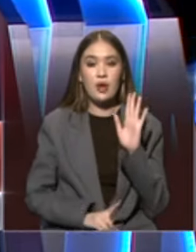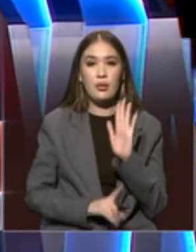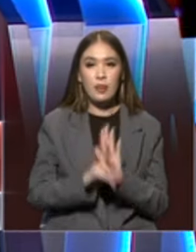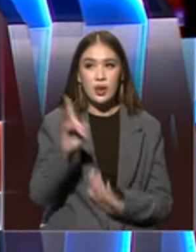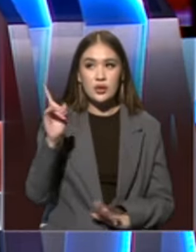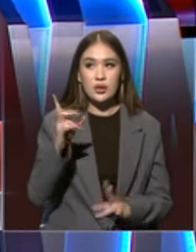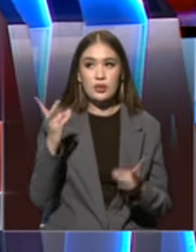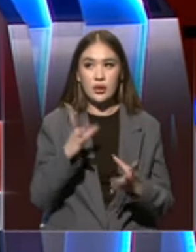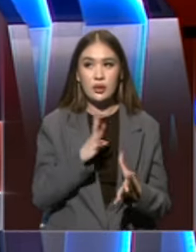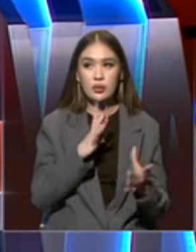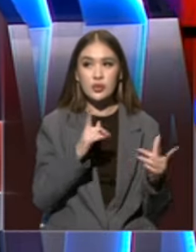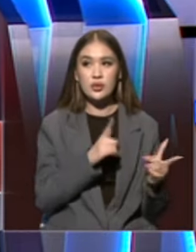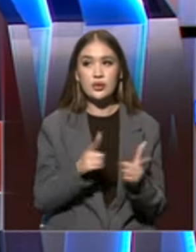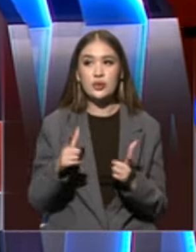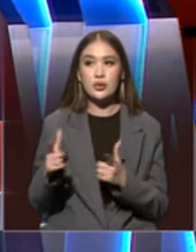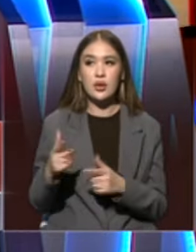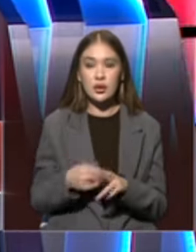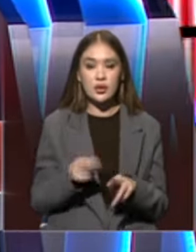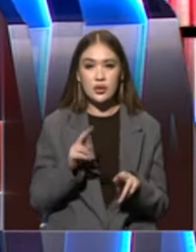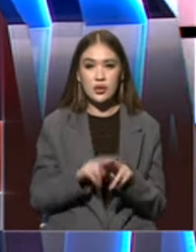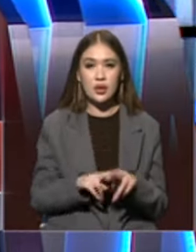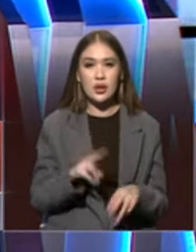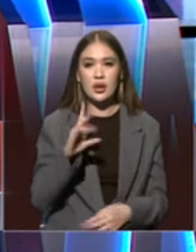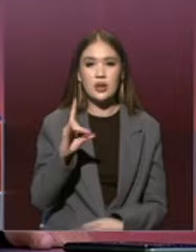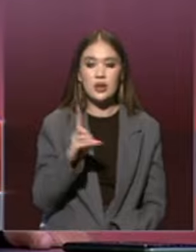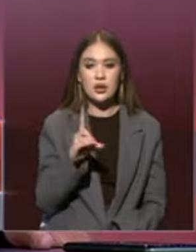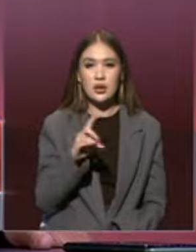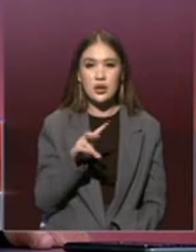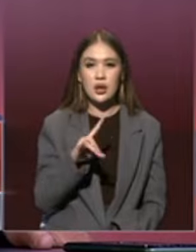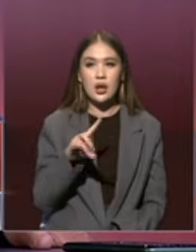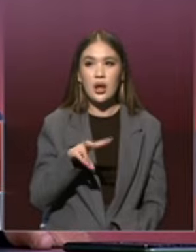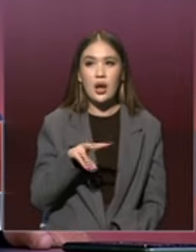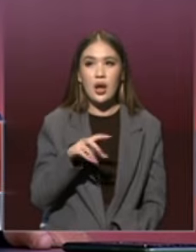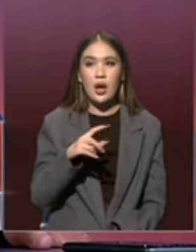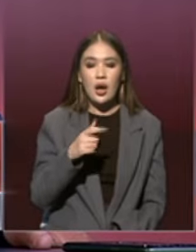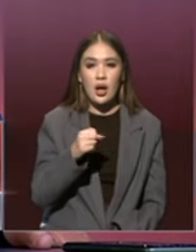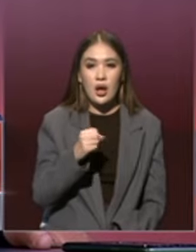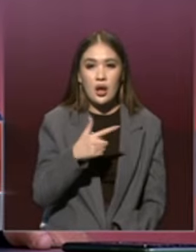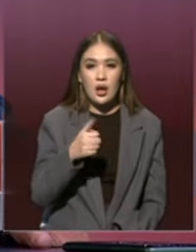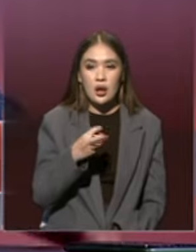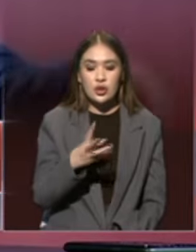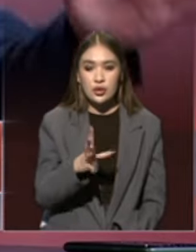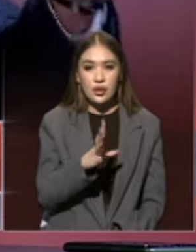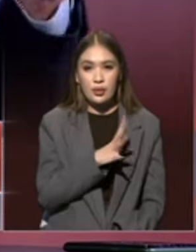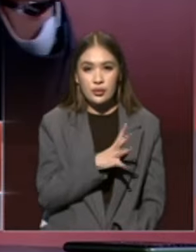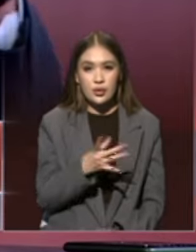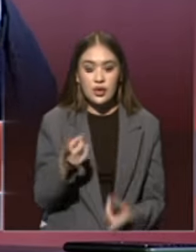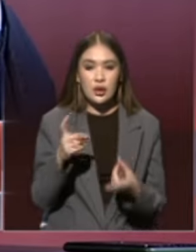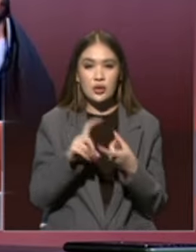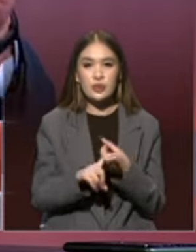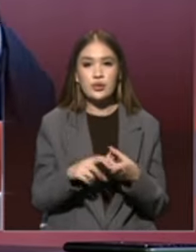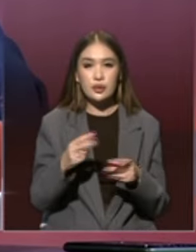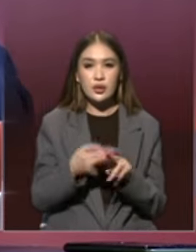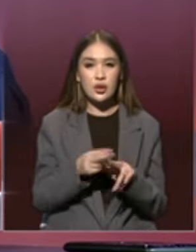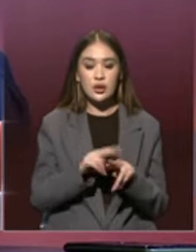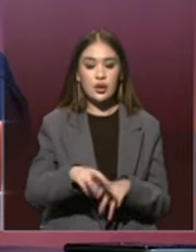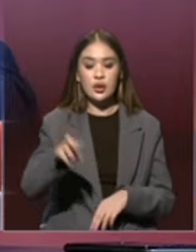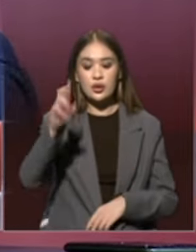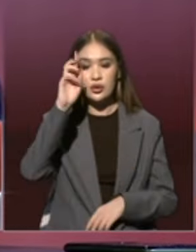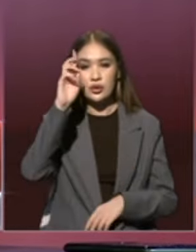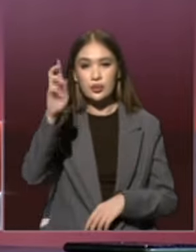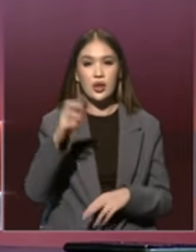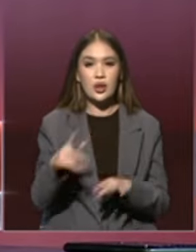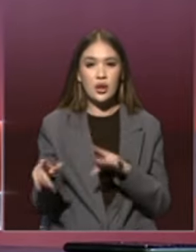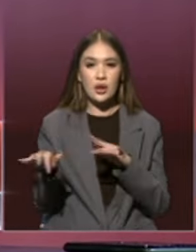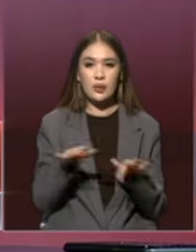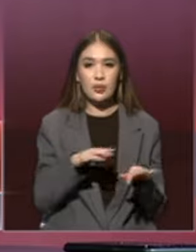күзден бері дайындалу керек. Талдықорғанда Қызыл Ағаш деген су қоймасы топан қып қаптап құртты ғой. содан кейін жұрттың бәрі үкіметте, билікте